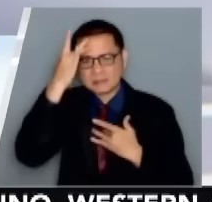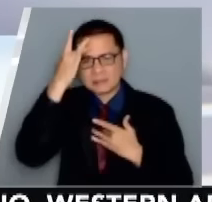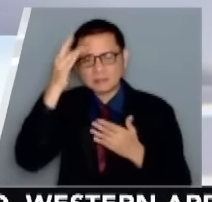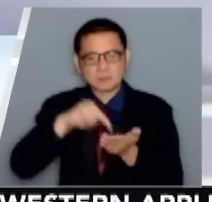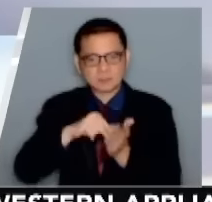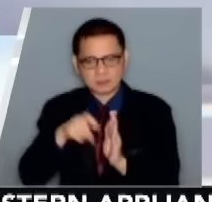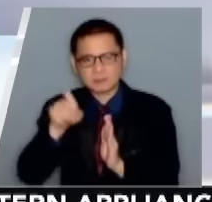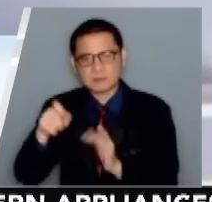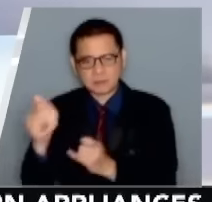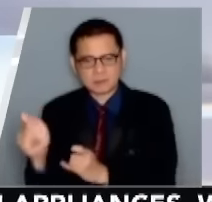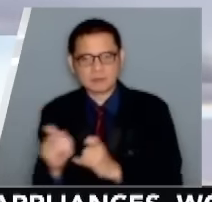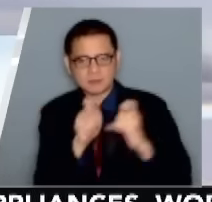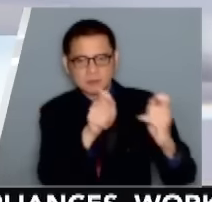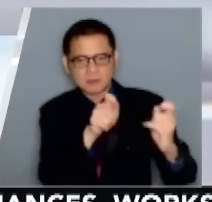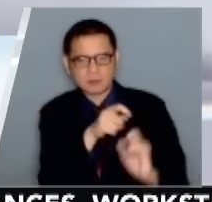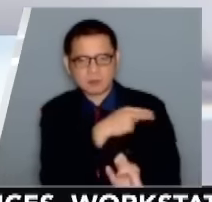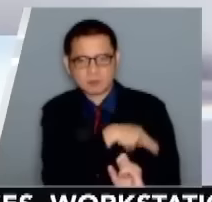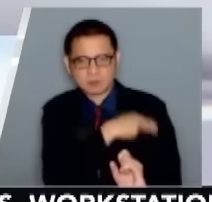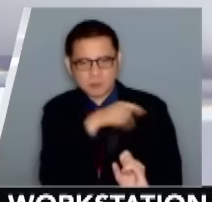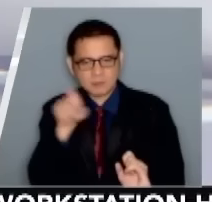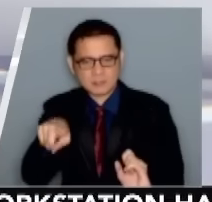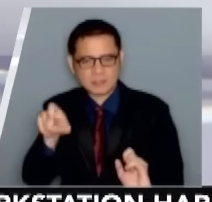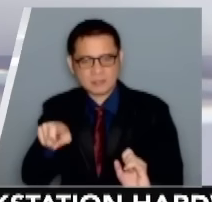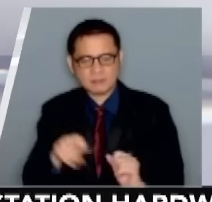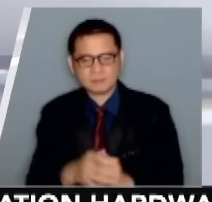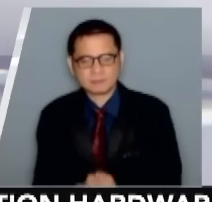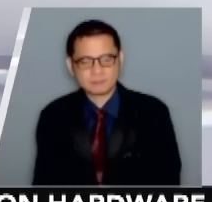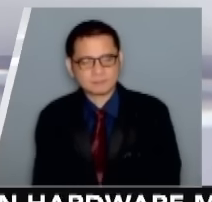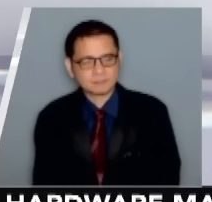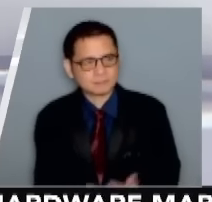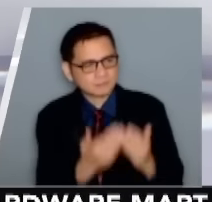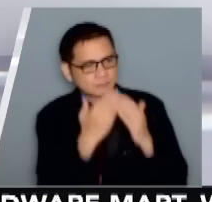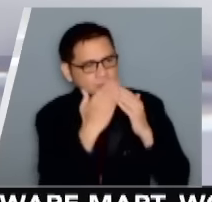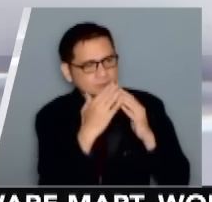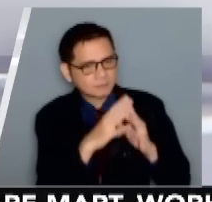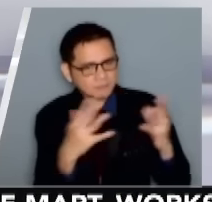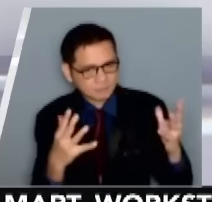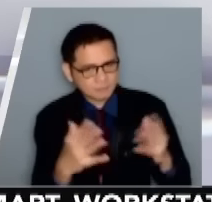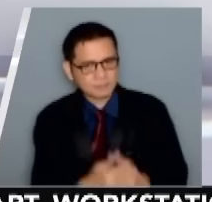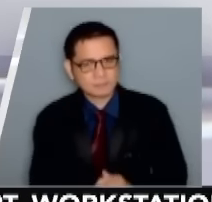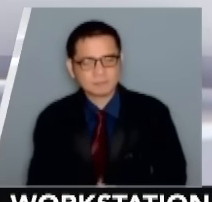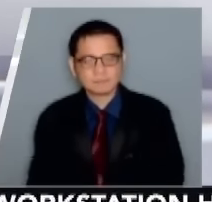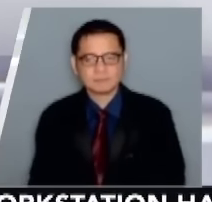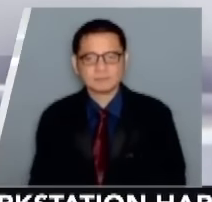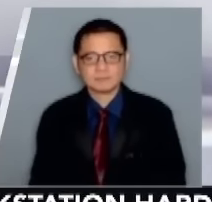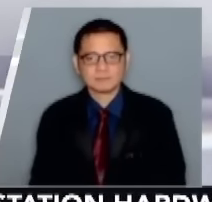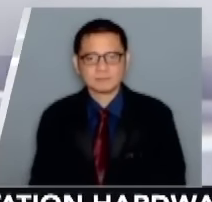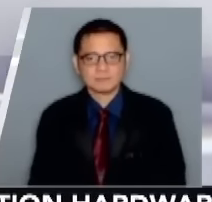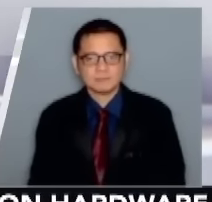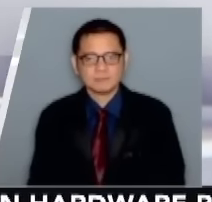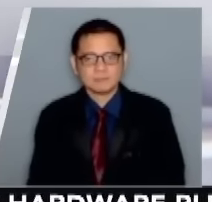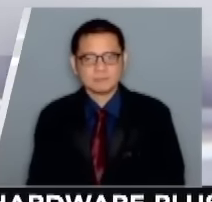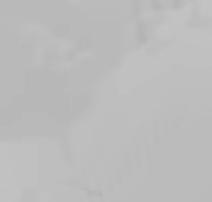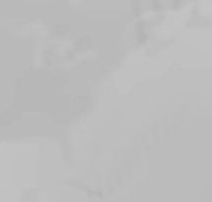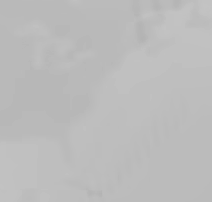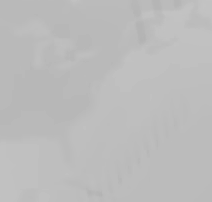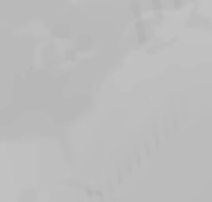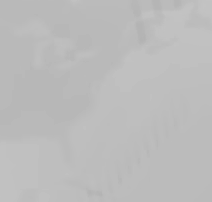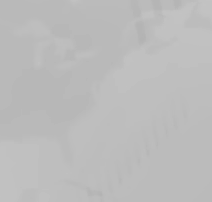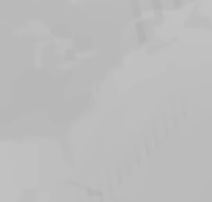sa hospital, Vicky. Okay. Maraming salamat sa iyo, Jasmine Gabriel Galban ng GMA Regional TV.